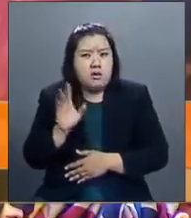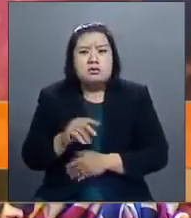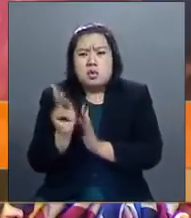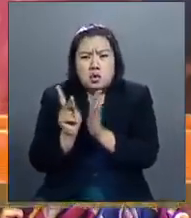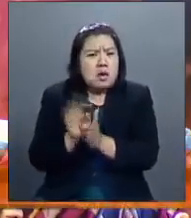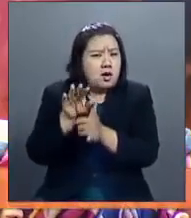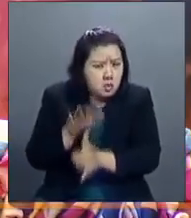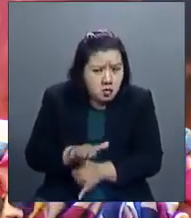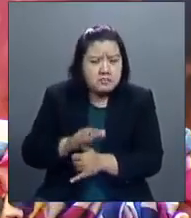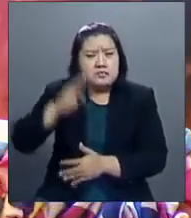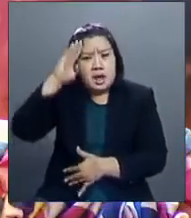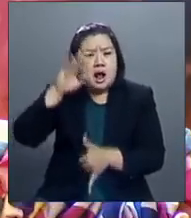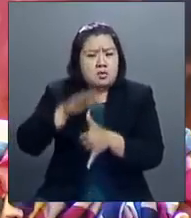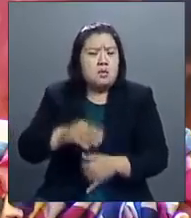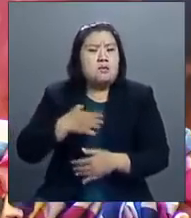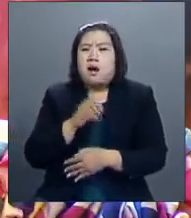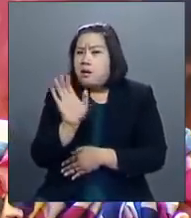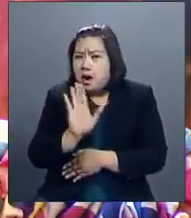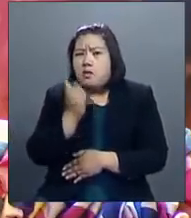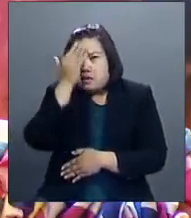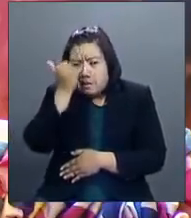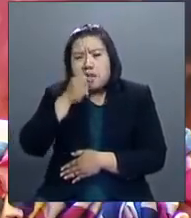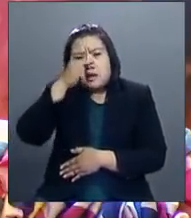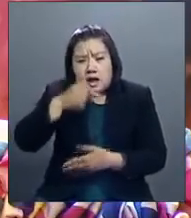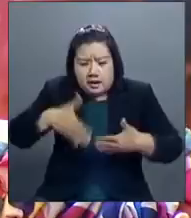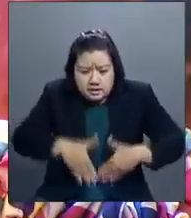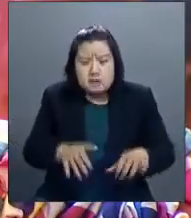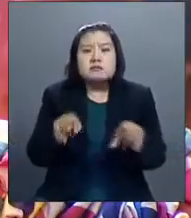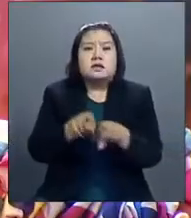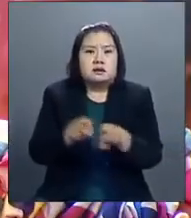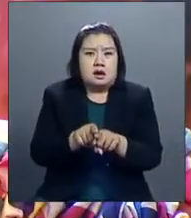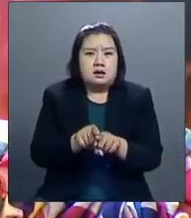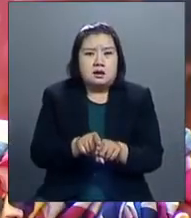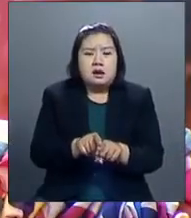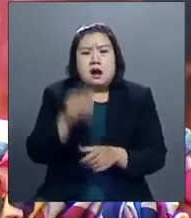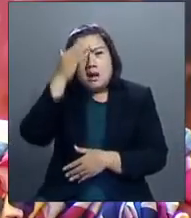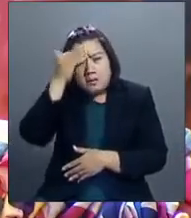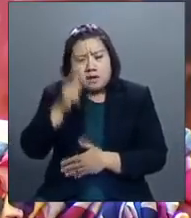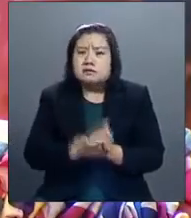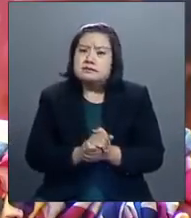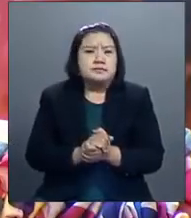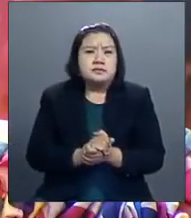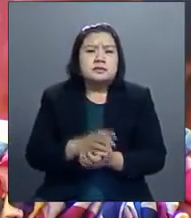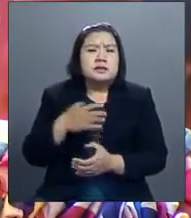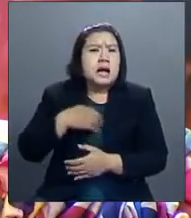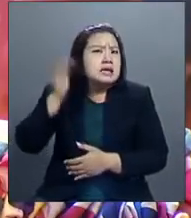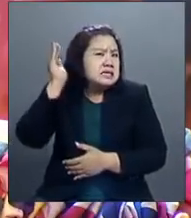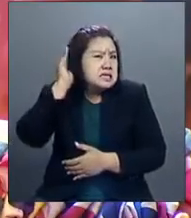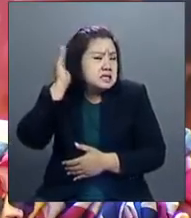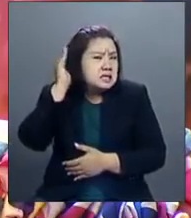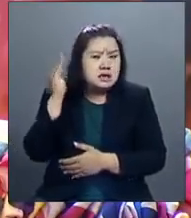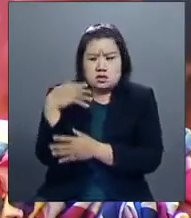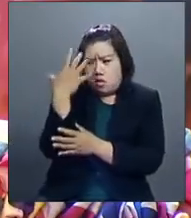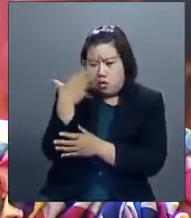ากอะไรกับใครเพราะเราคือคนไทยด้วยกันทั้งสิ้นถ้าไม่ผิดกฎหมายก็ทำอะไรไม่ได้หรอกครับนะเพราะนั้นอย่าไปเชื่อฟังสิ่งที่มันไม่ถูกต้อง